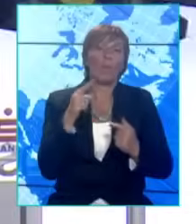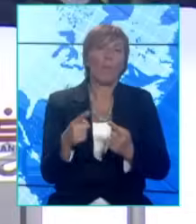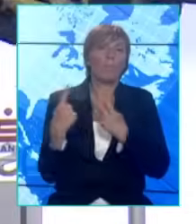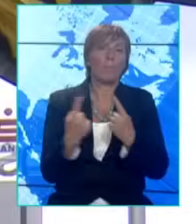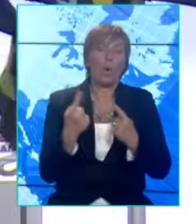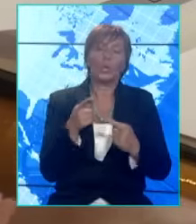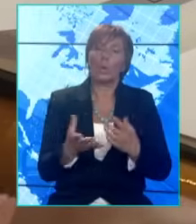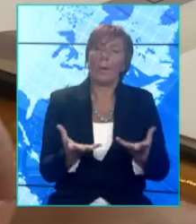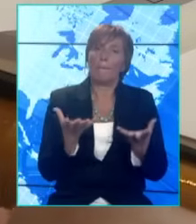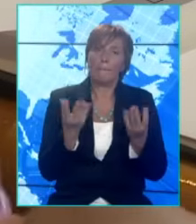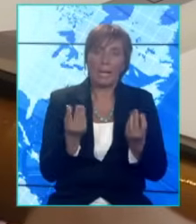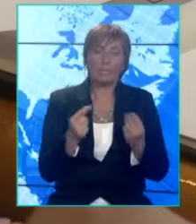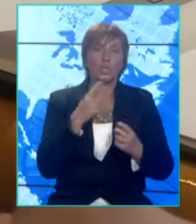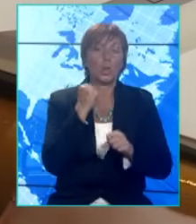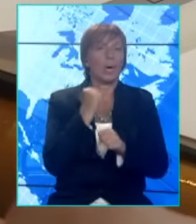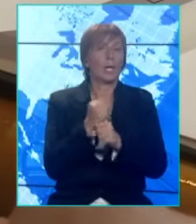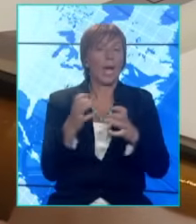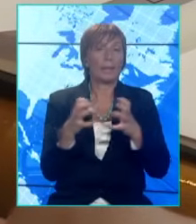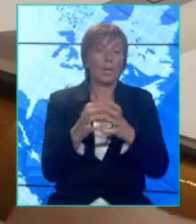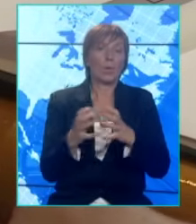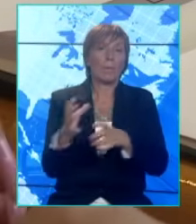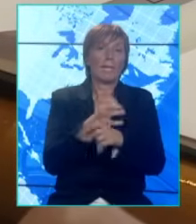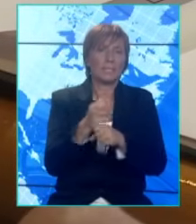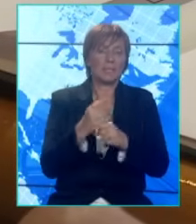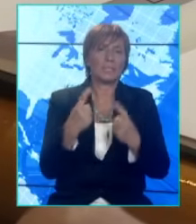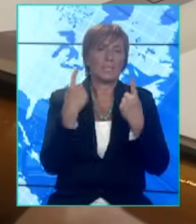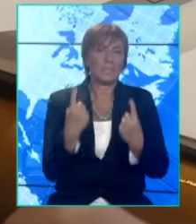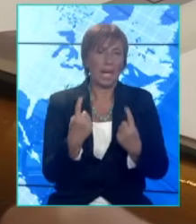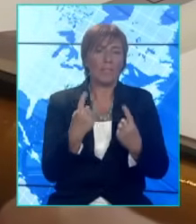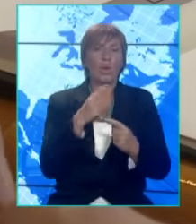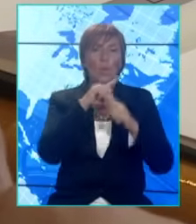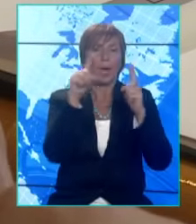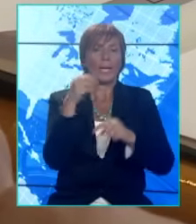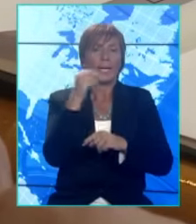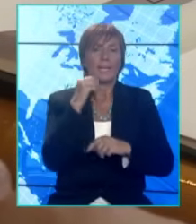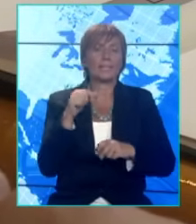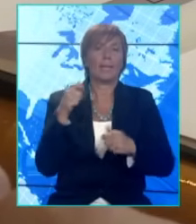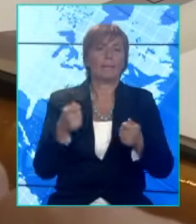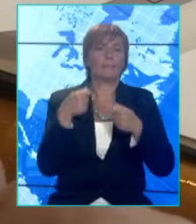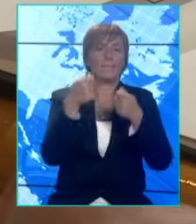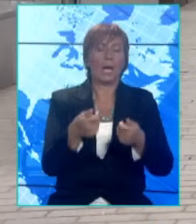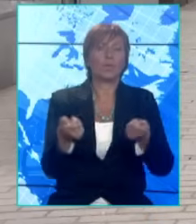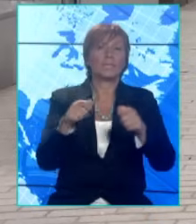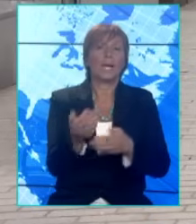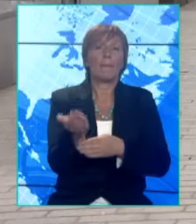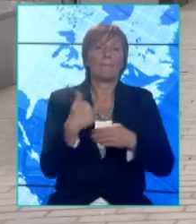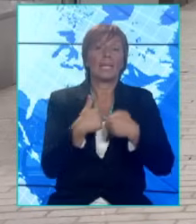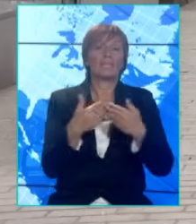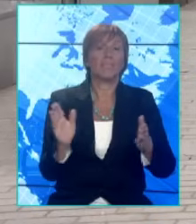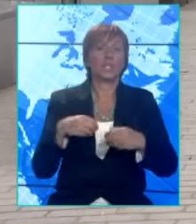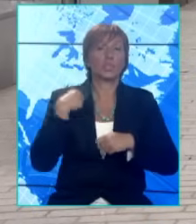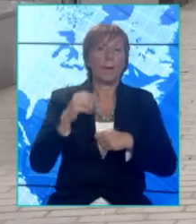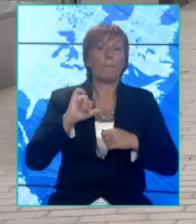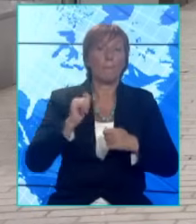je ipak previše. Dok radna grupa finalizira, čvrsti stavovi iz RS-a nameću zaključak prije zvaničnog saopćenja. Može li